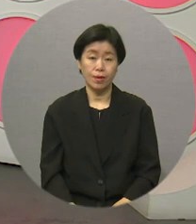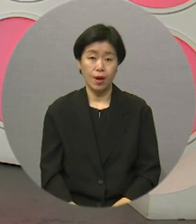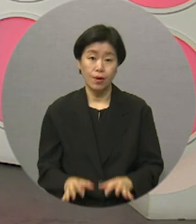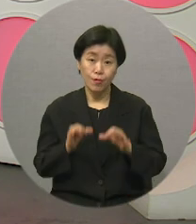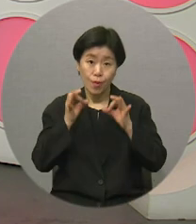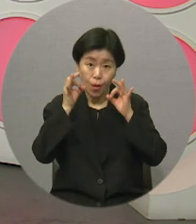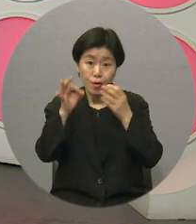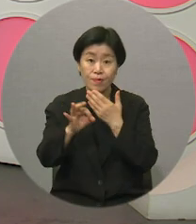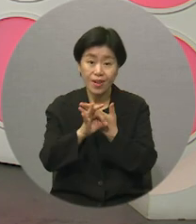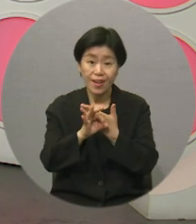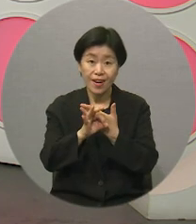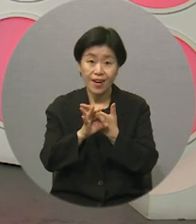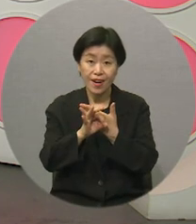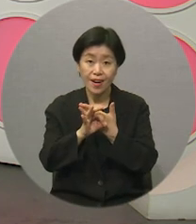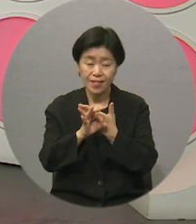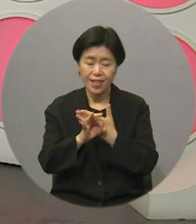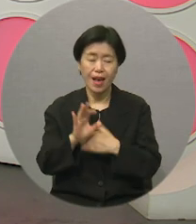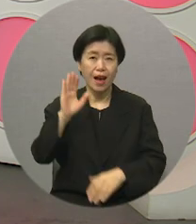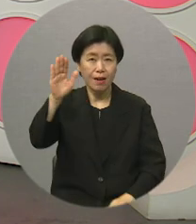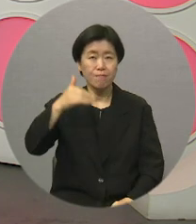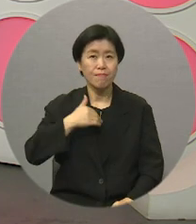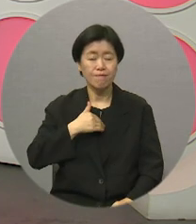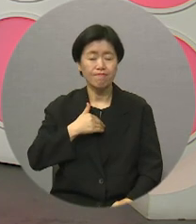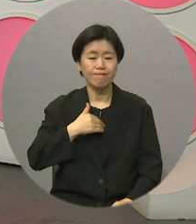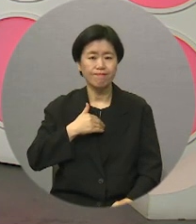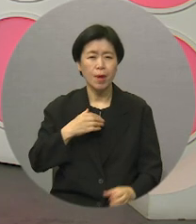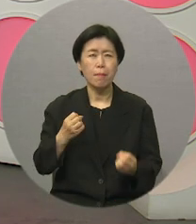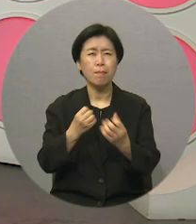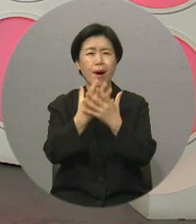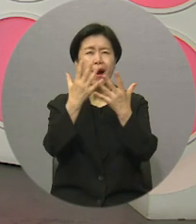그 끝은 밝을 테니까요.